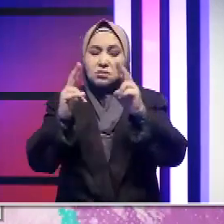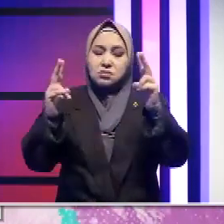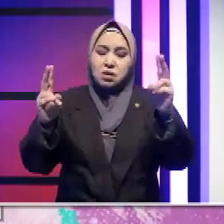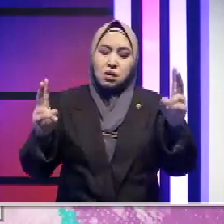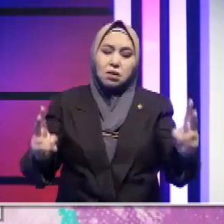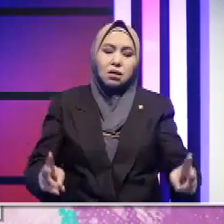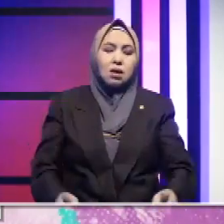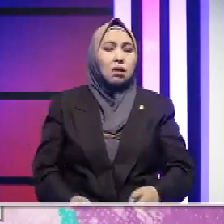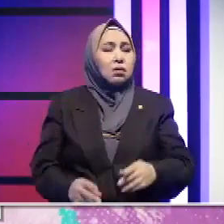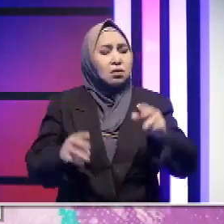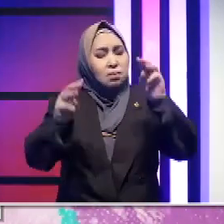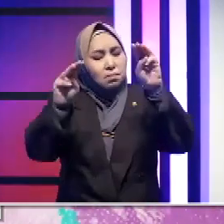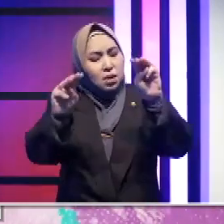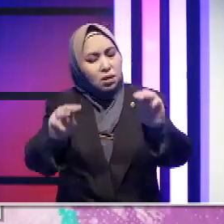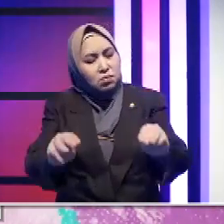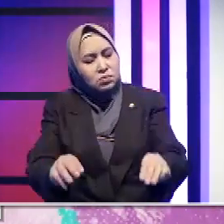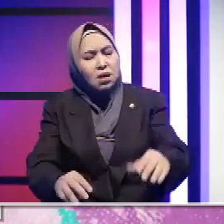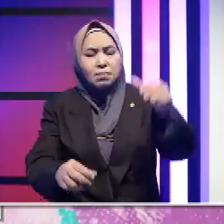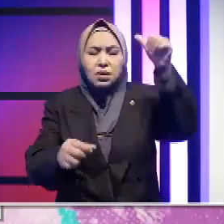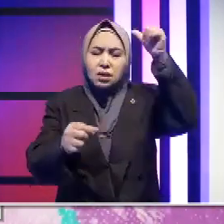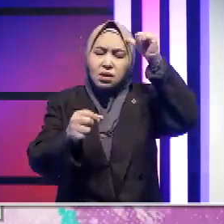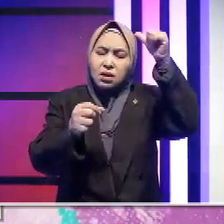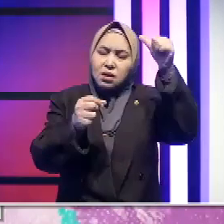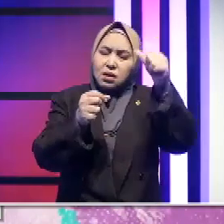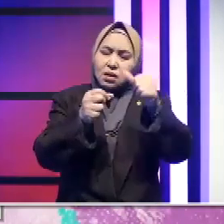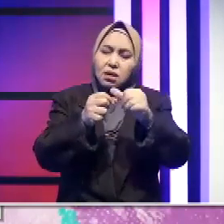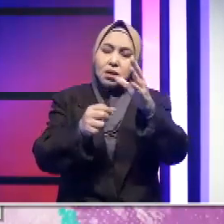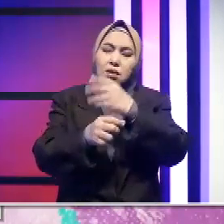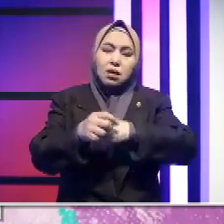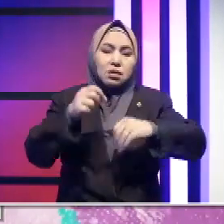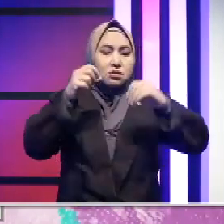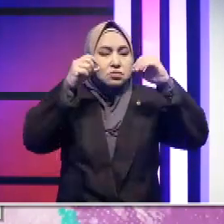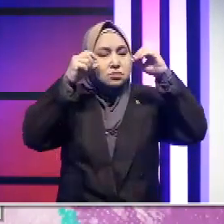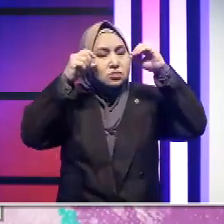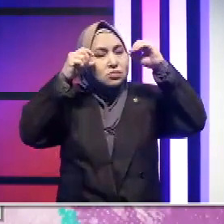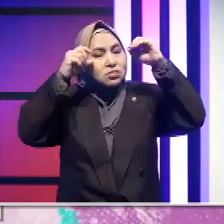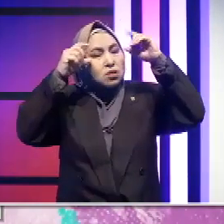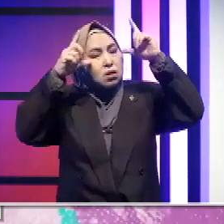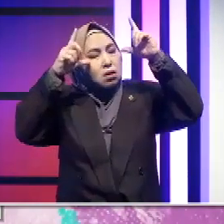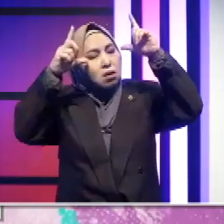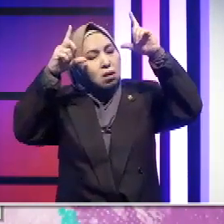mata tasyawma uh uh